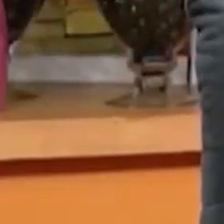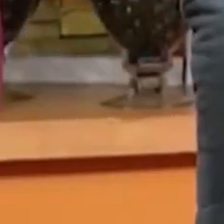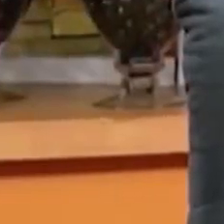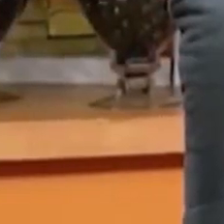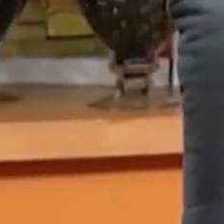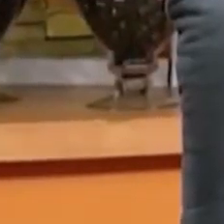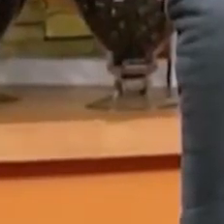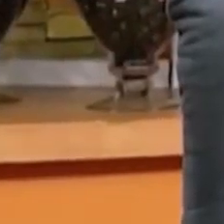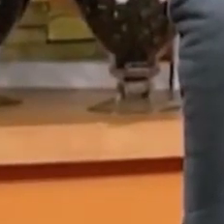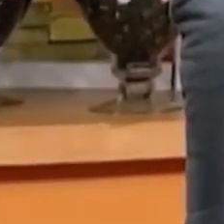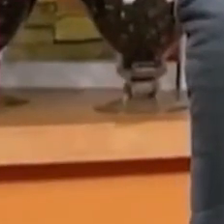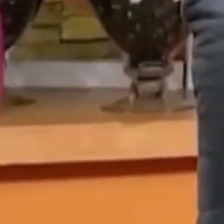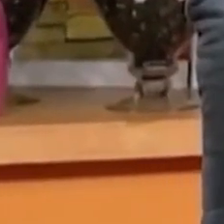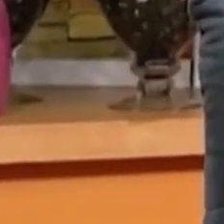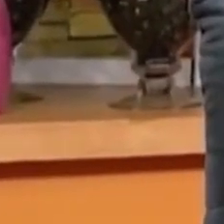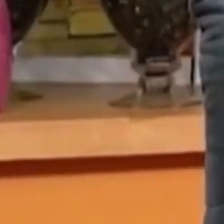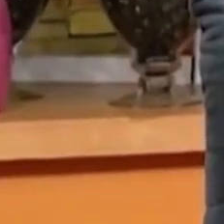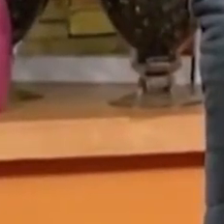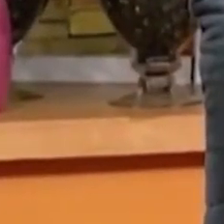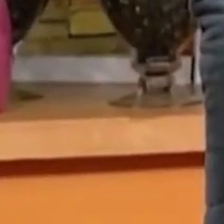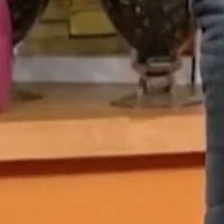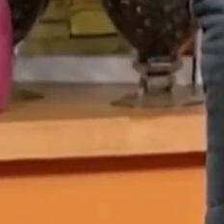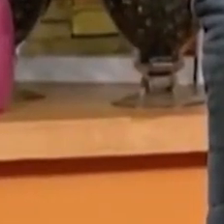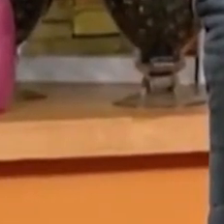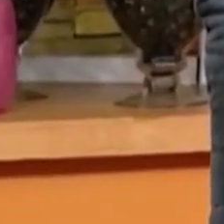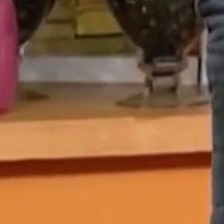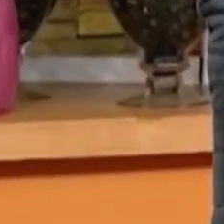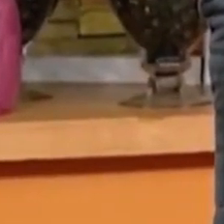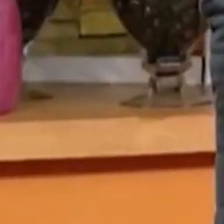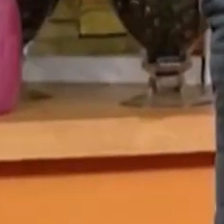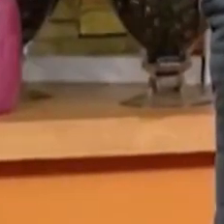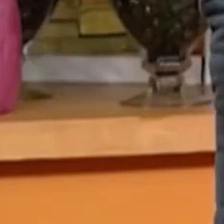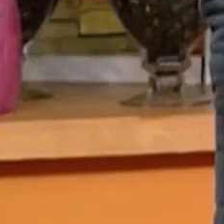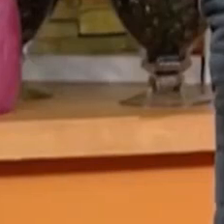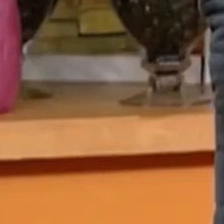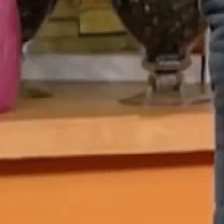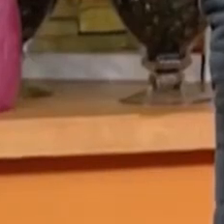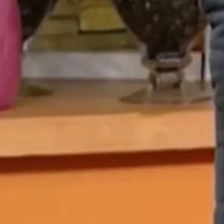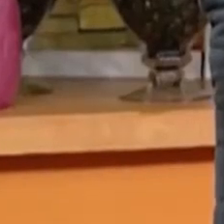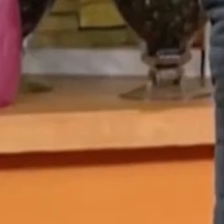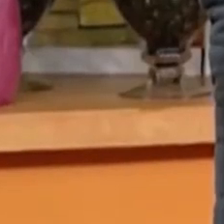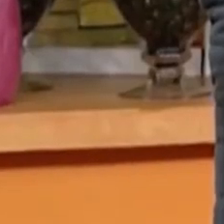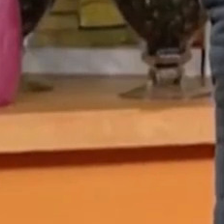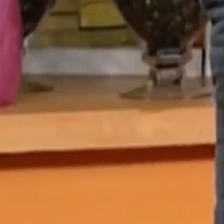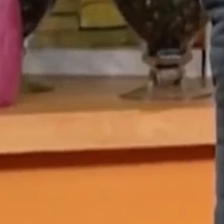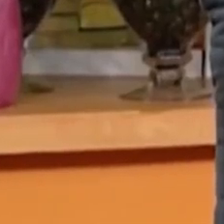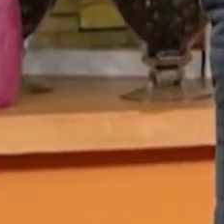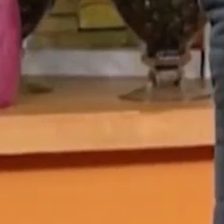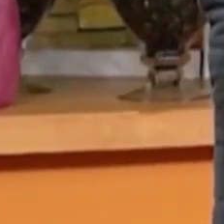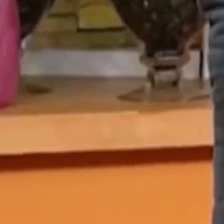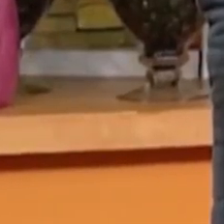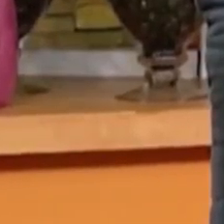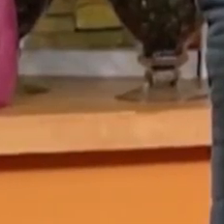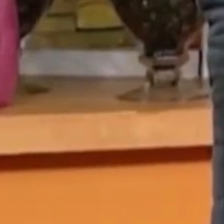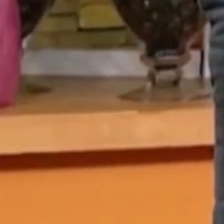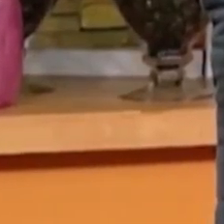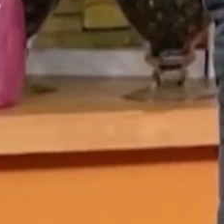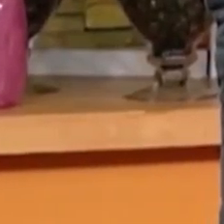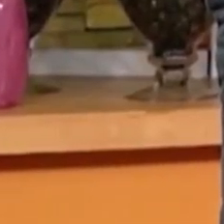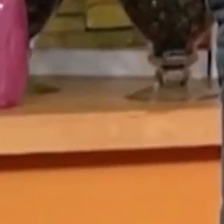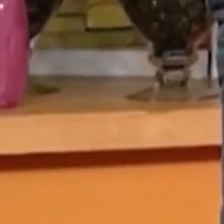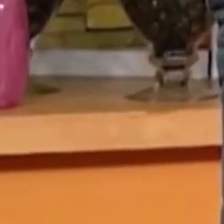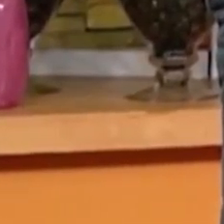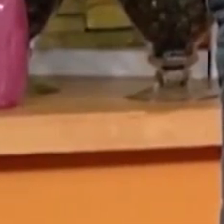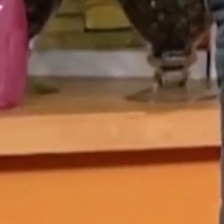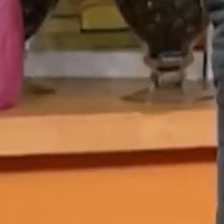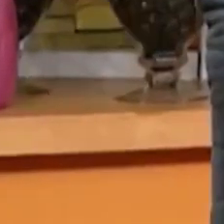Igan, mauna ka sa mga balita. Panoorin ang unang balita sa unang hirit. At iba pang award-winning news ka sa youtube.com/GMA News.